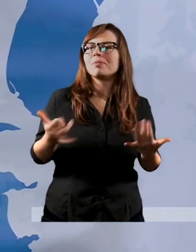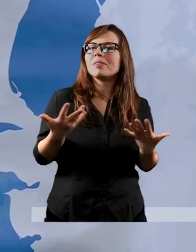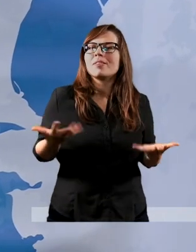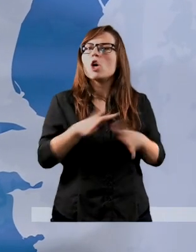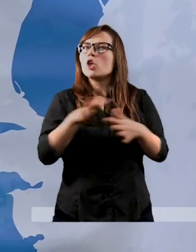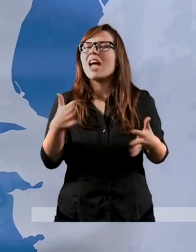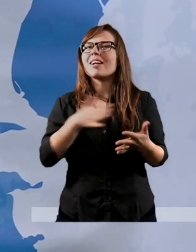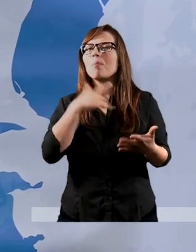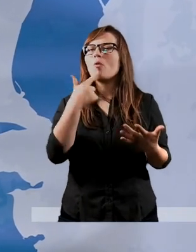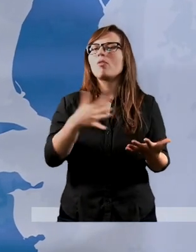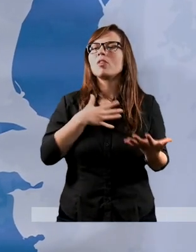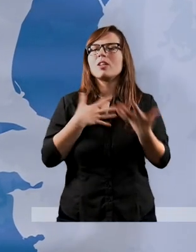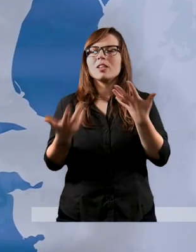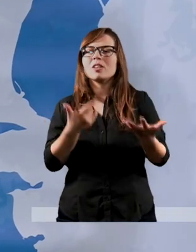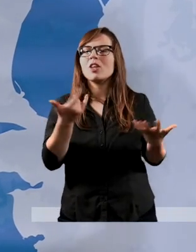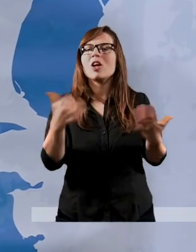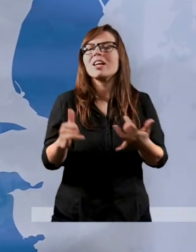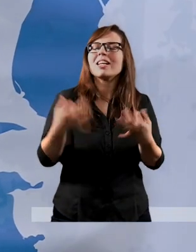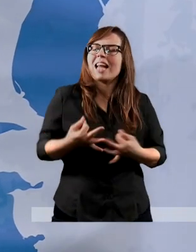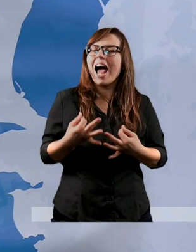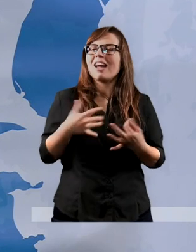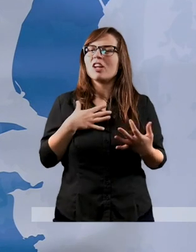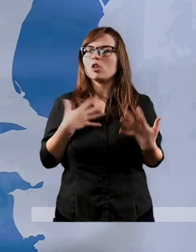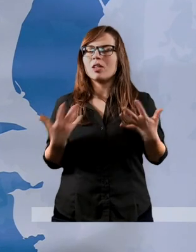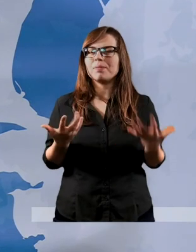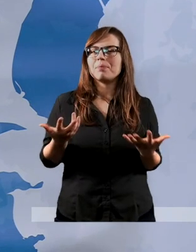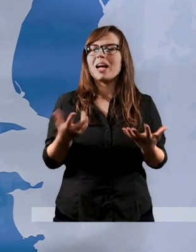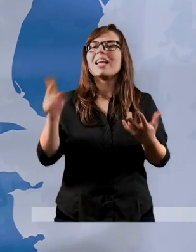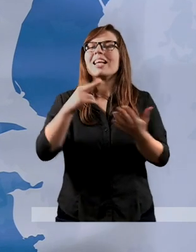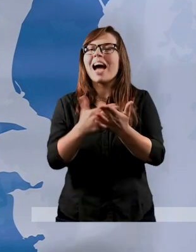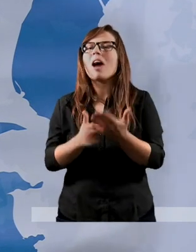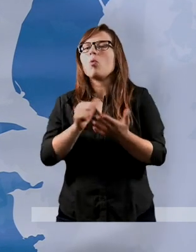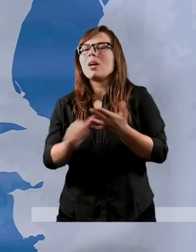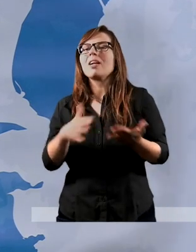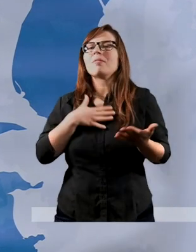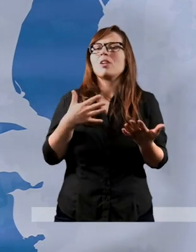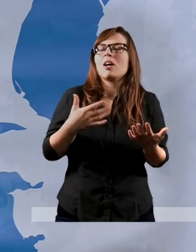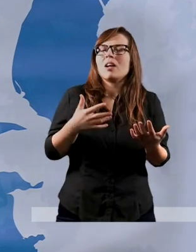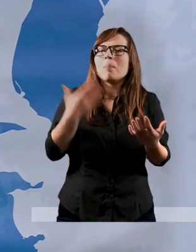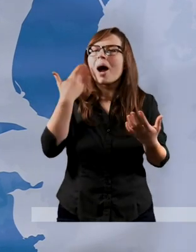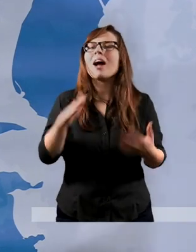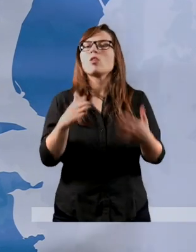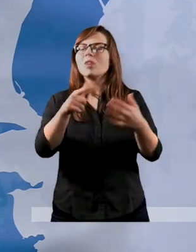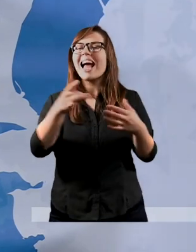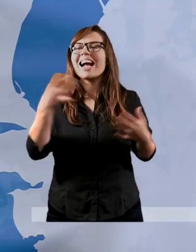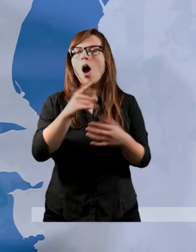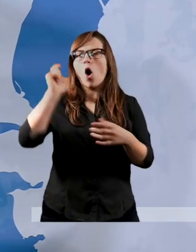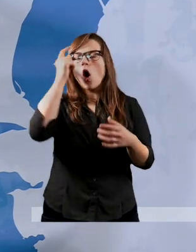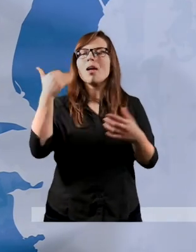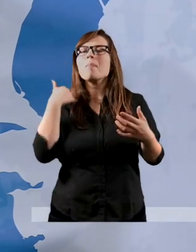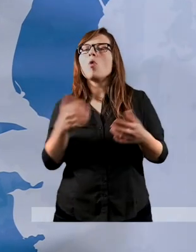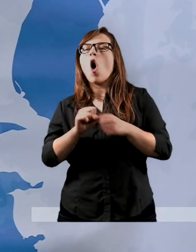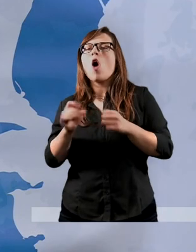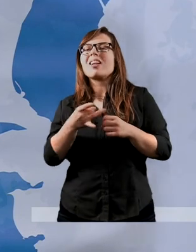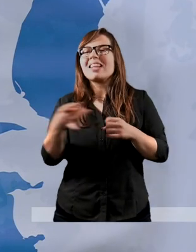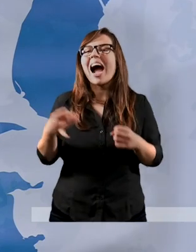Wam szczerze, że mam nie mniejszą tremę niż Kamil dzisiaj, bo z reguły jestem skryta za postaciami, które gram. Dziś